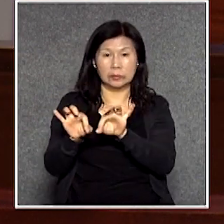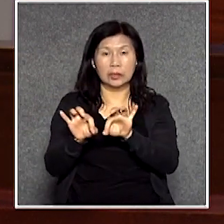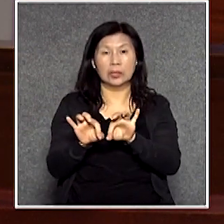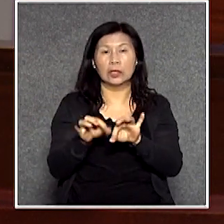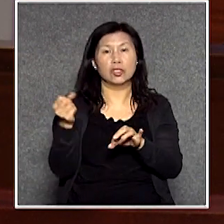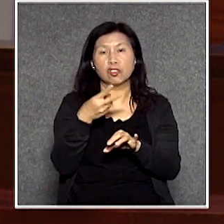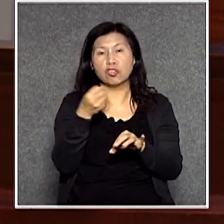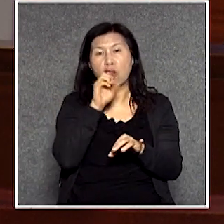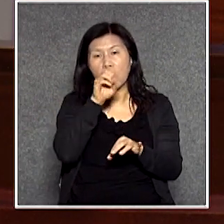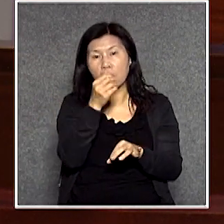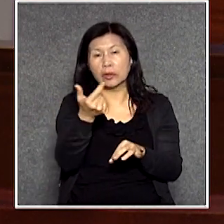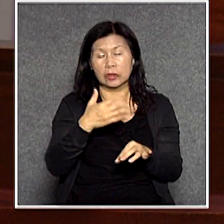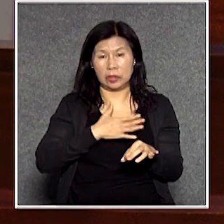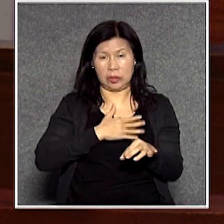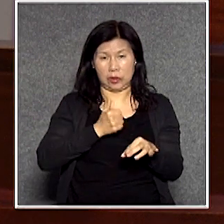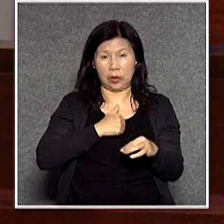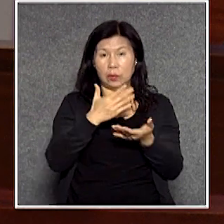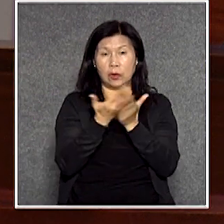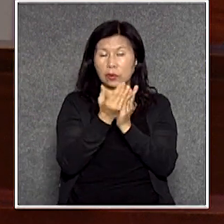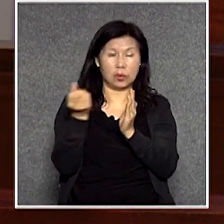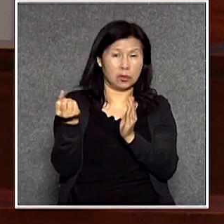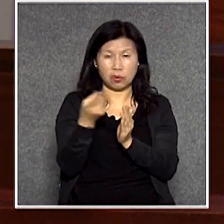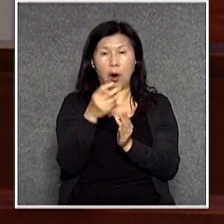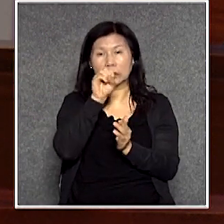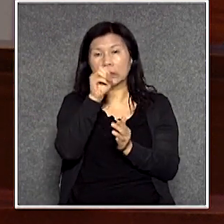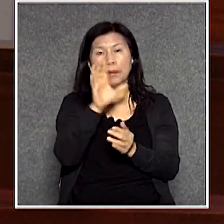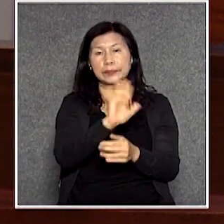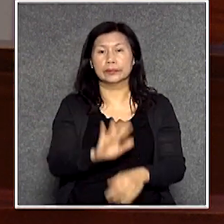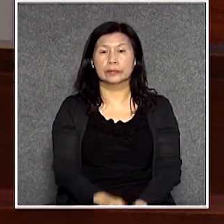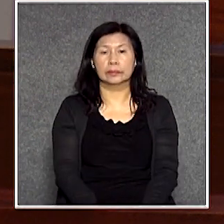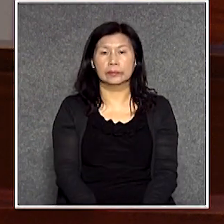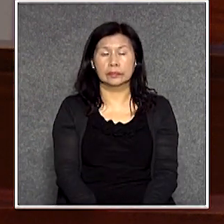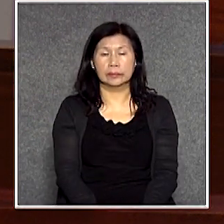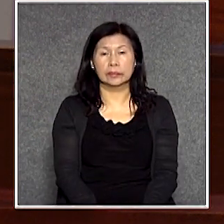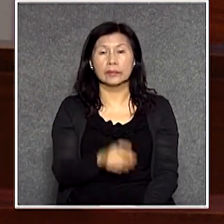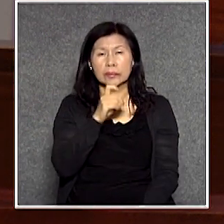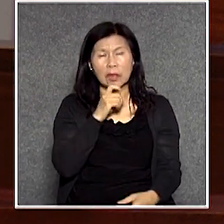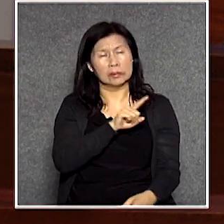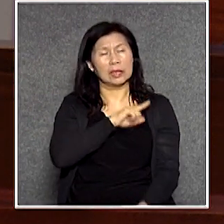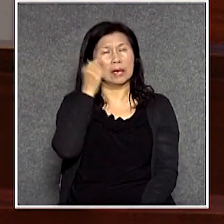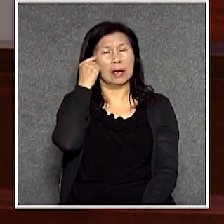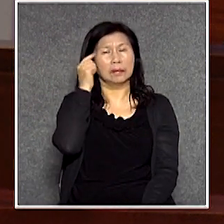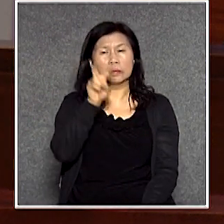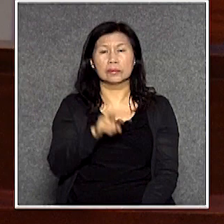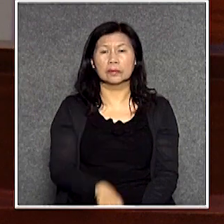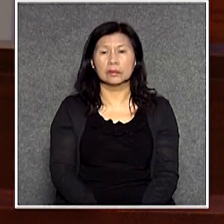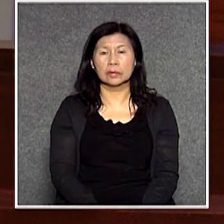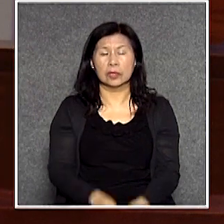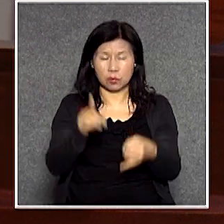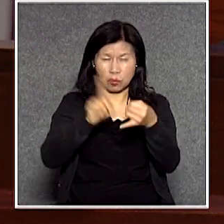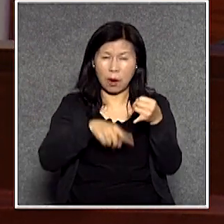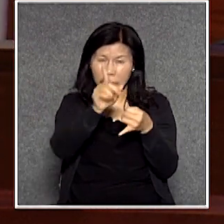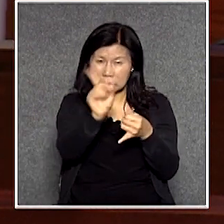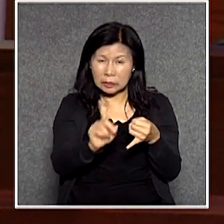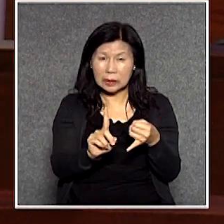啊，將我哋而家預備咗啲資料再噏一次俾大家聽。但係即係有時我哋睇到嗰個結果咧，即係